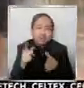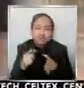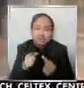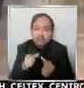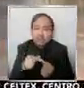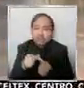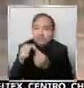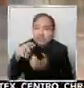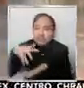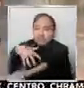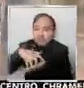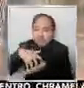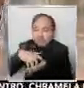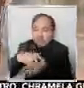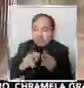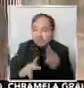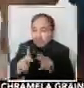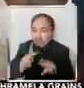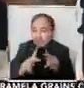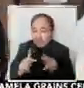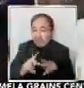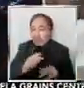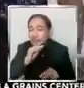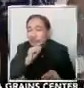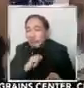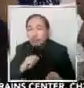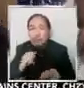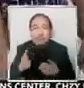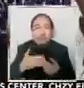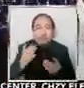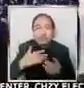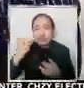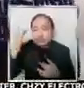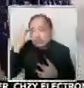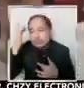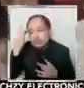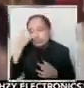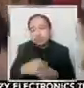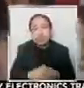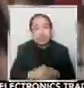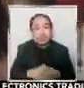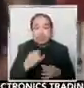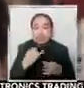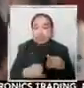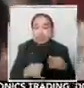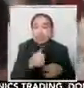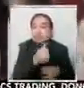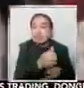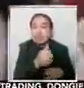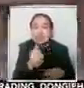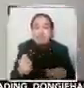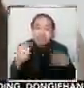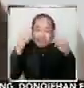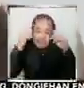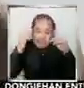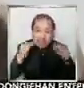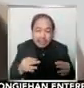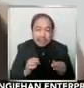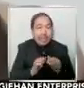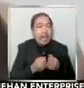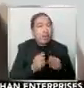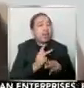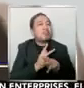huli, nasa ating daw ang pasya kung papaano natin poprotektahan ang ating mga sarili. Walang